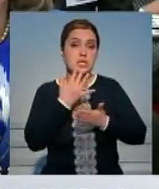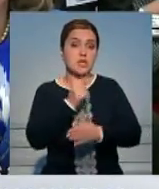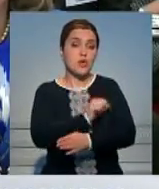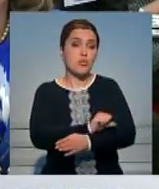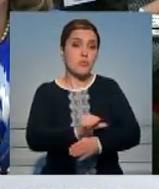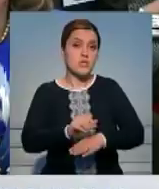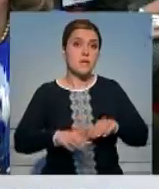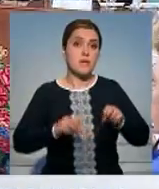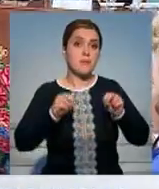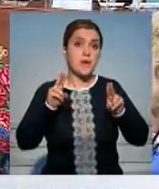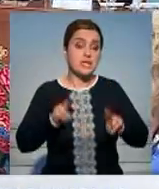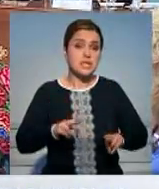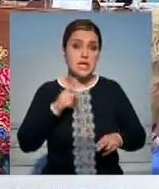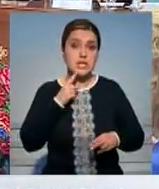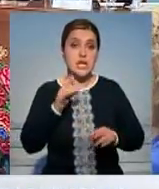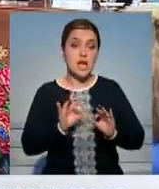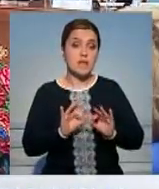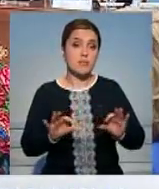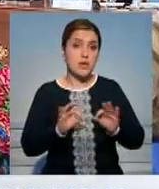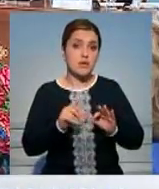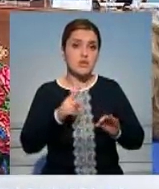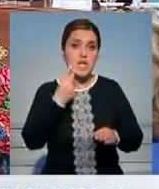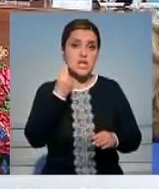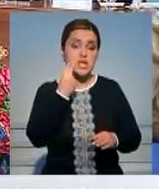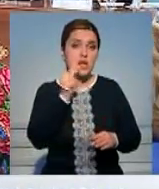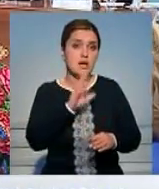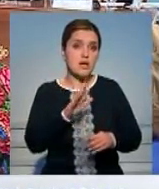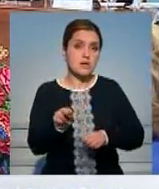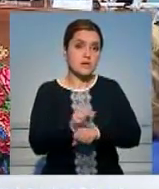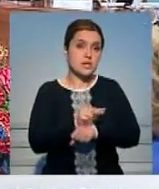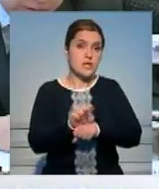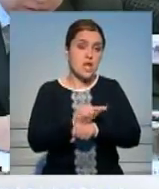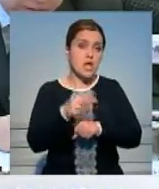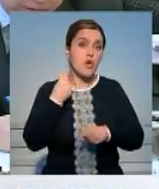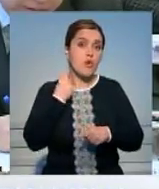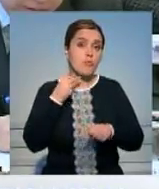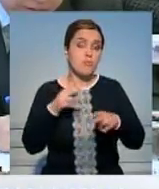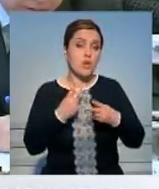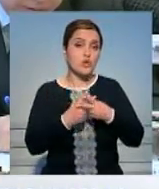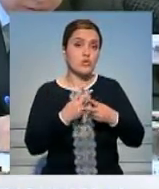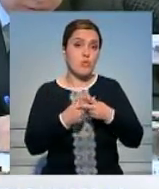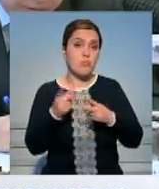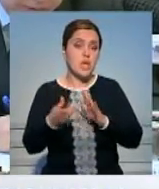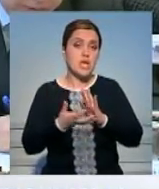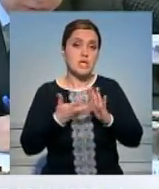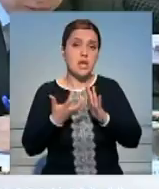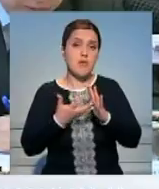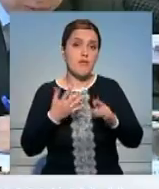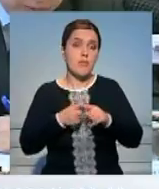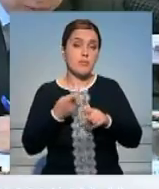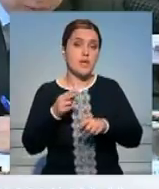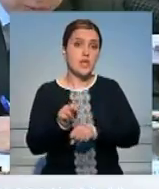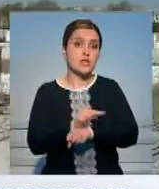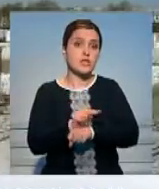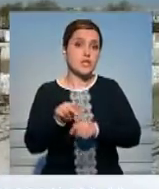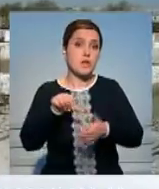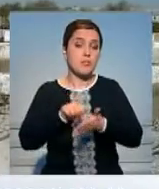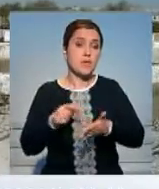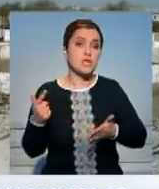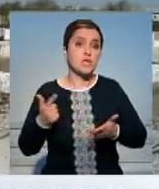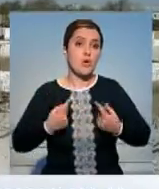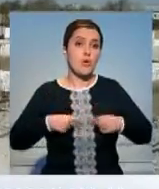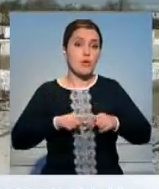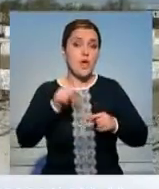отечественные и зарубежные эксперты. В докладе отметили и низкое качество медицинских услуг из-за нехватки необходимого оборудования для лечения. Представители